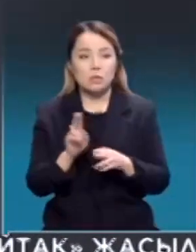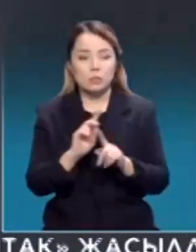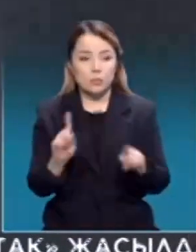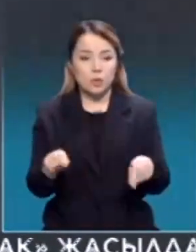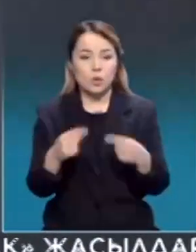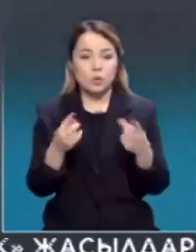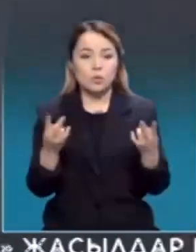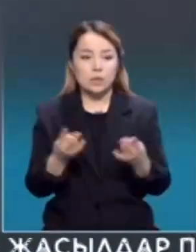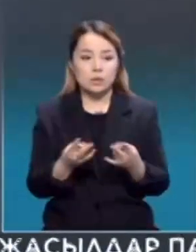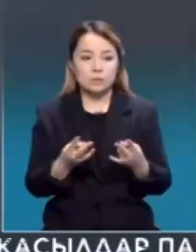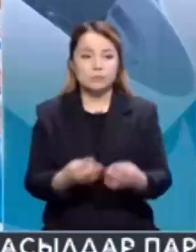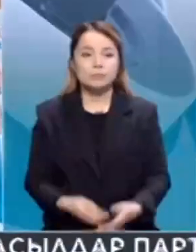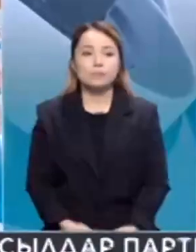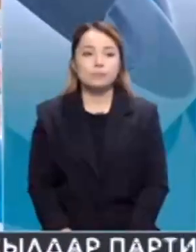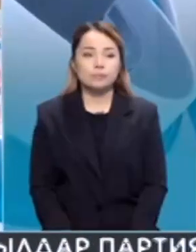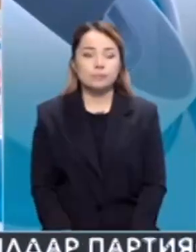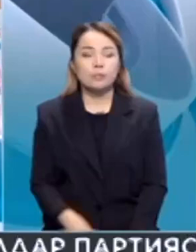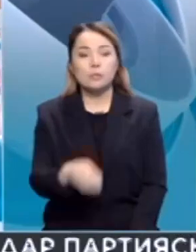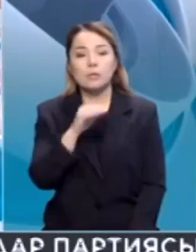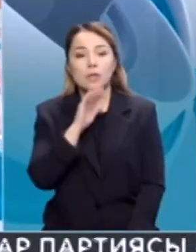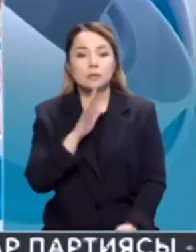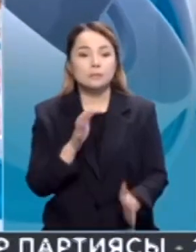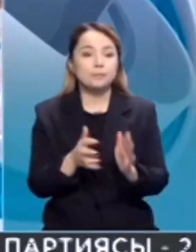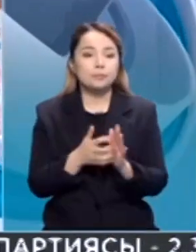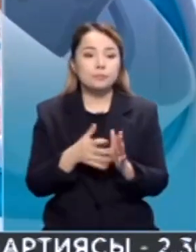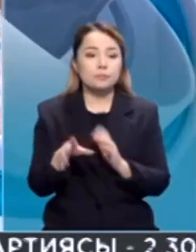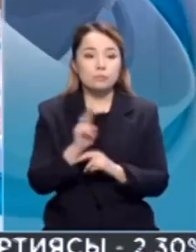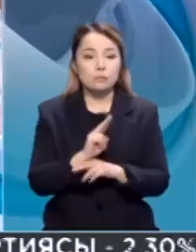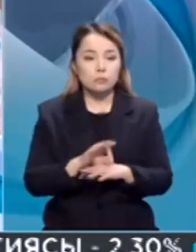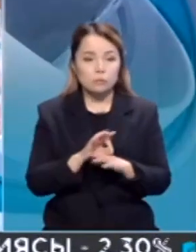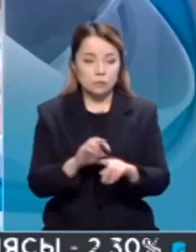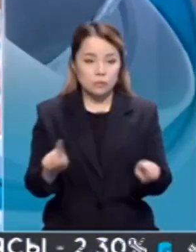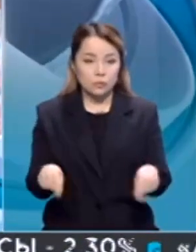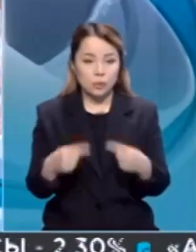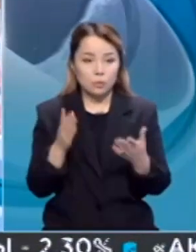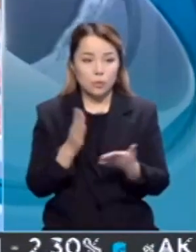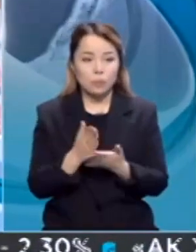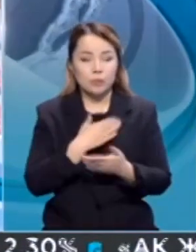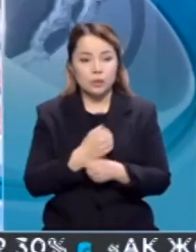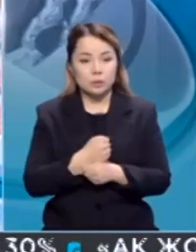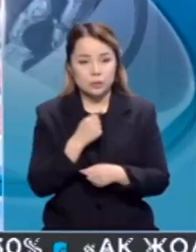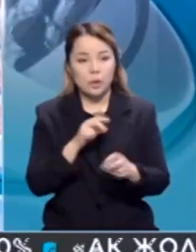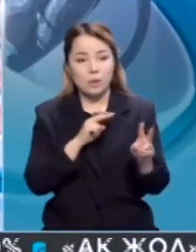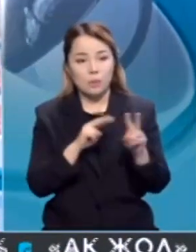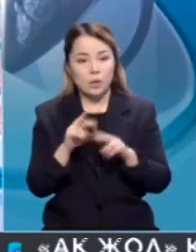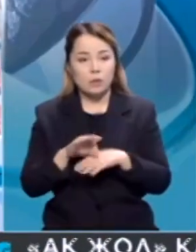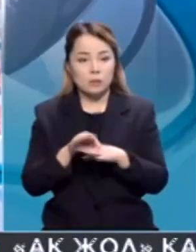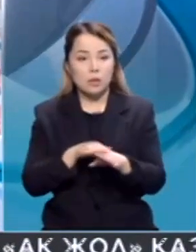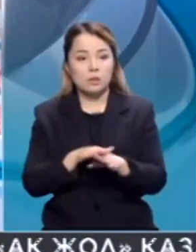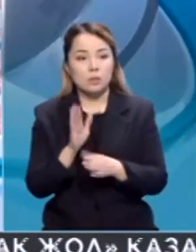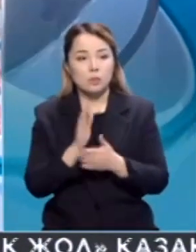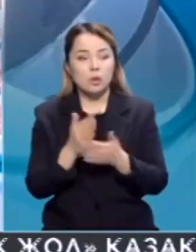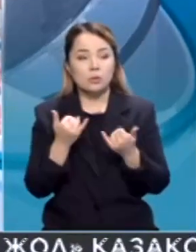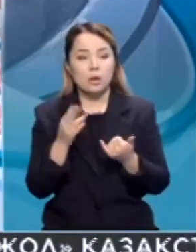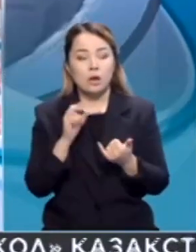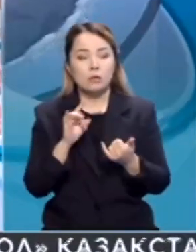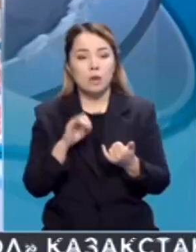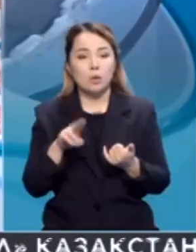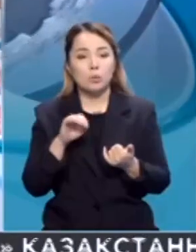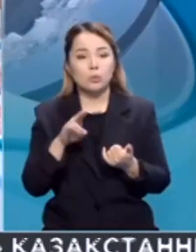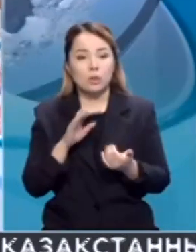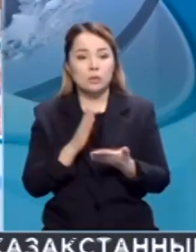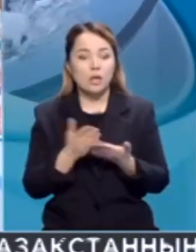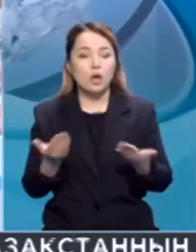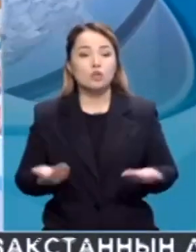тиіс. Бұл кемшіліктердің бәрін қалпына келтіретін болады және бұл біздің қатаң бақылауымызда болады. Қазіргі таңда Қарақұдық ауыл